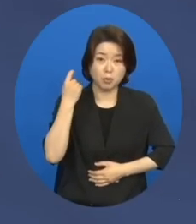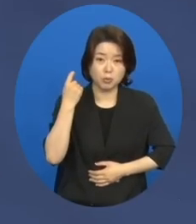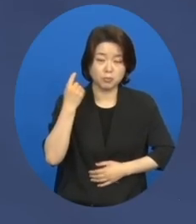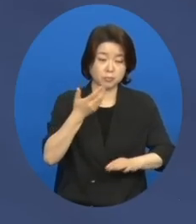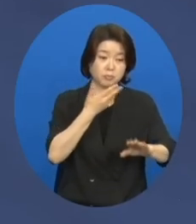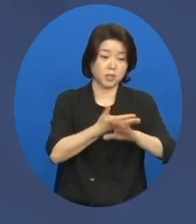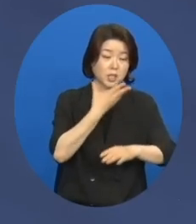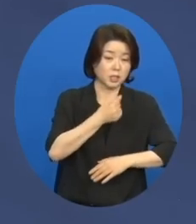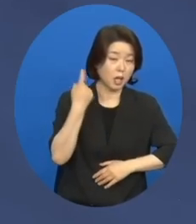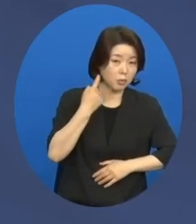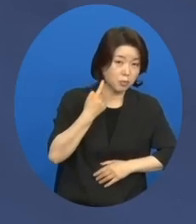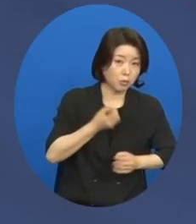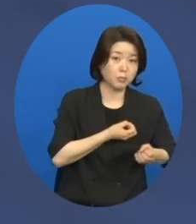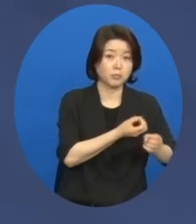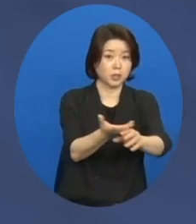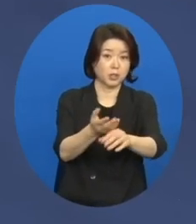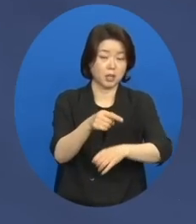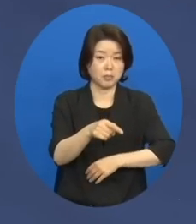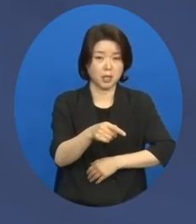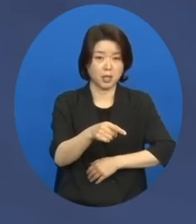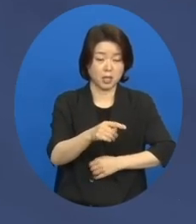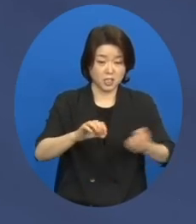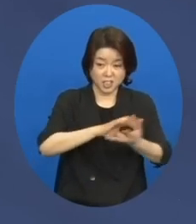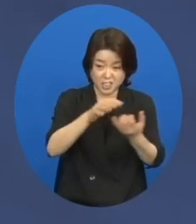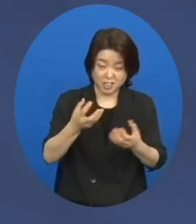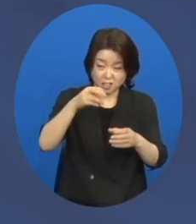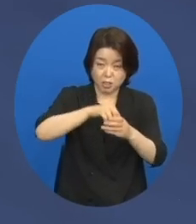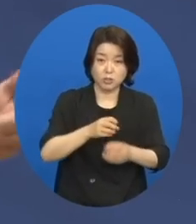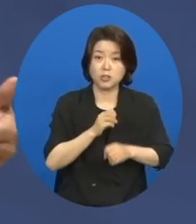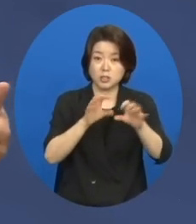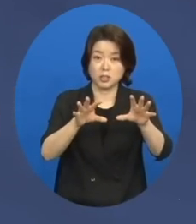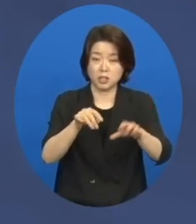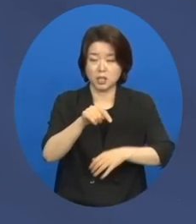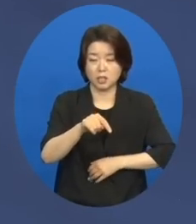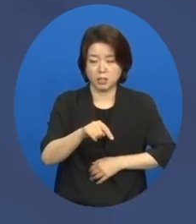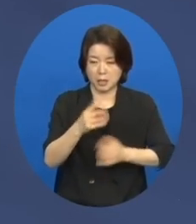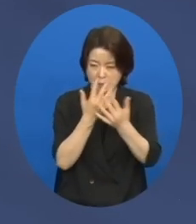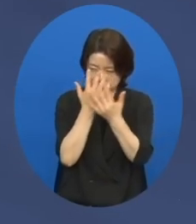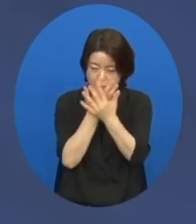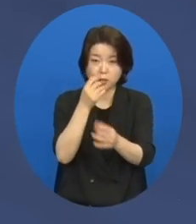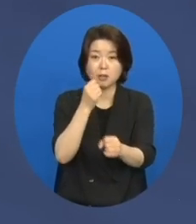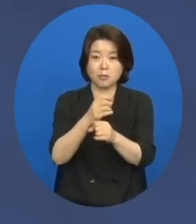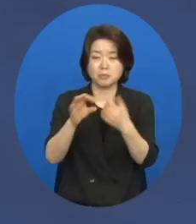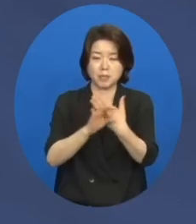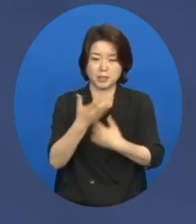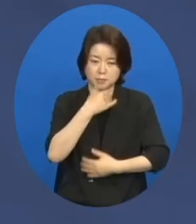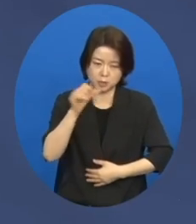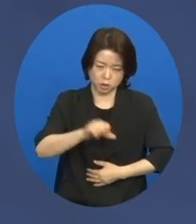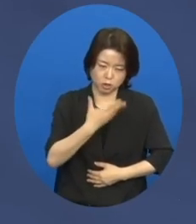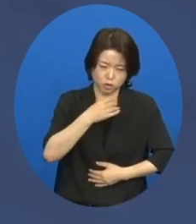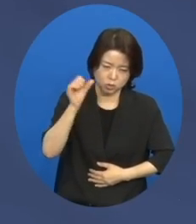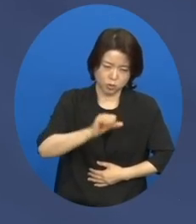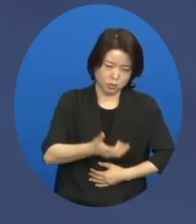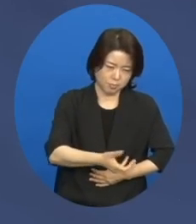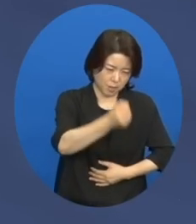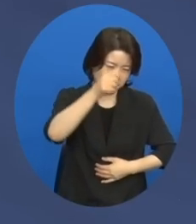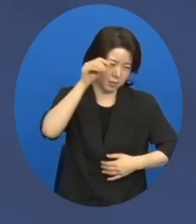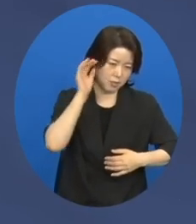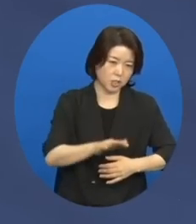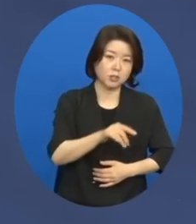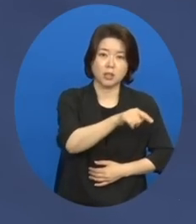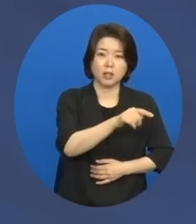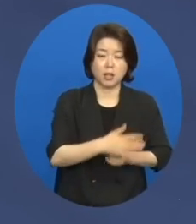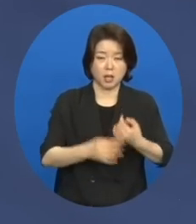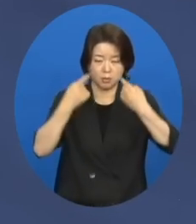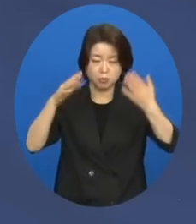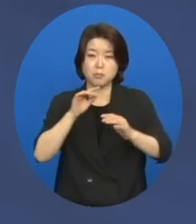다른 복음을 전하면 섞어서 전하면 초점을 흐리면 저주의 저주를 받을지어다 아주